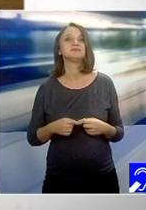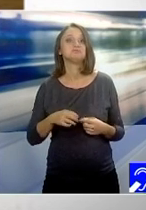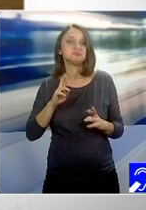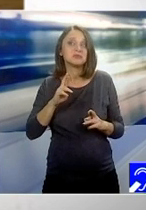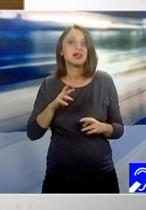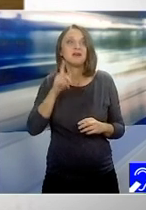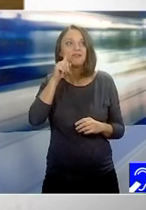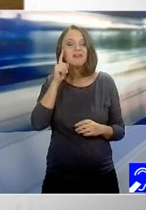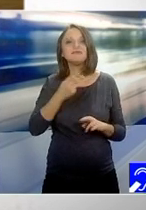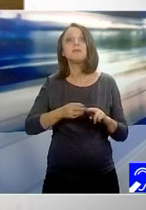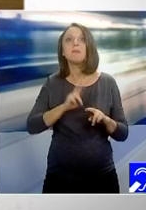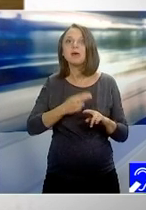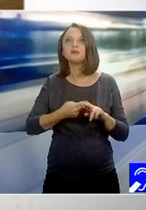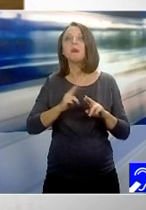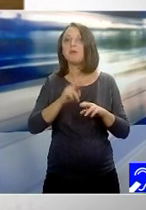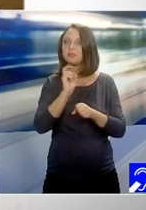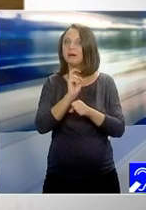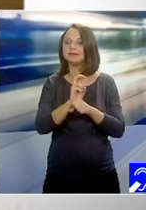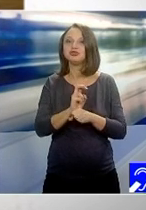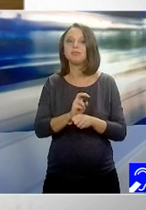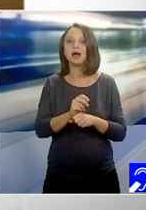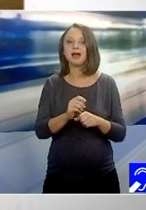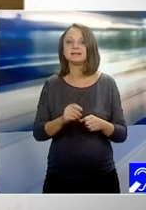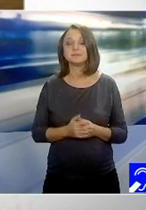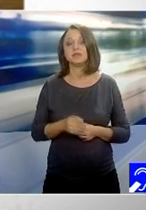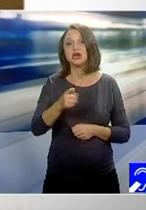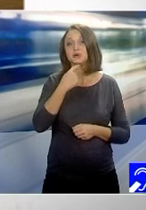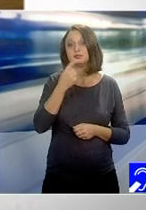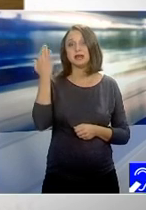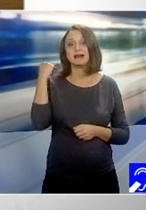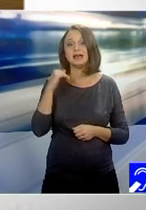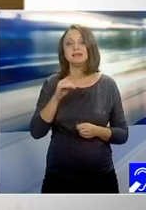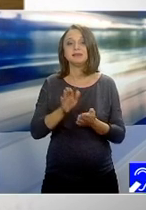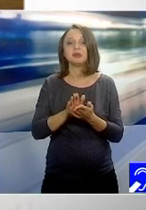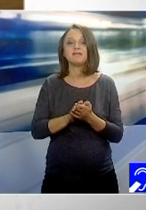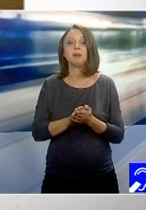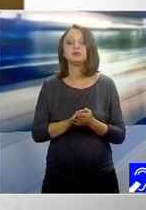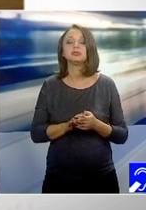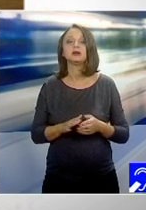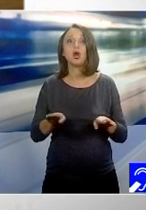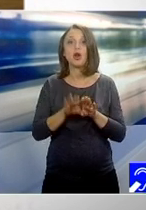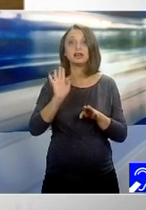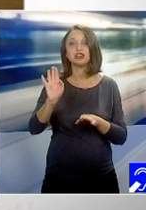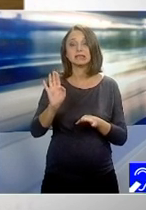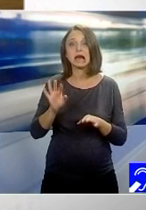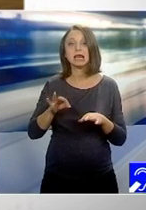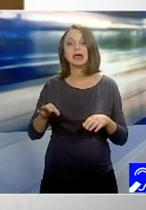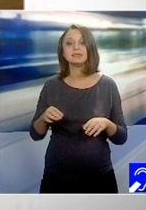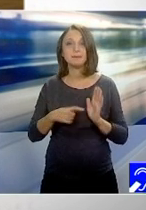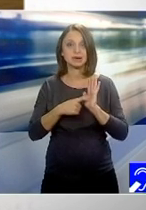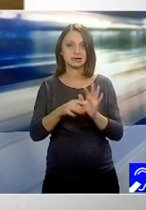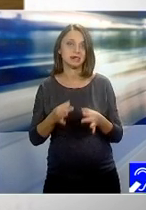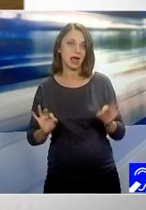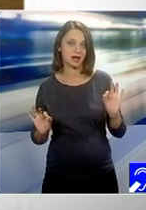mulți participanți pe podiumul de defilare. Vorbeai puțin mai devreme despre faptul că ale tale colege de prezentare, fetele care